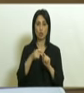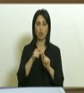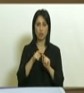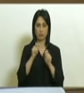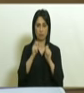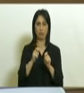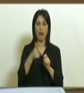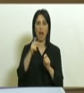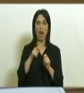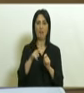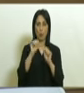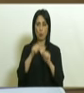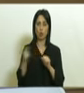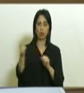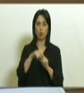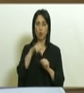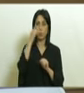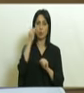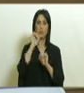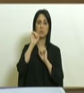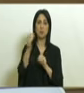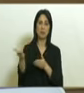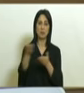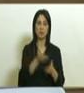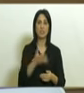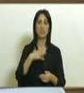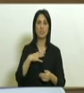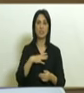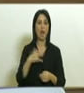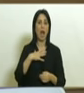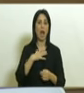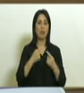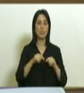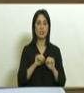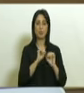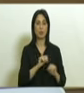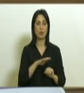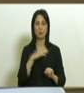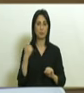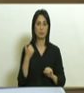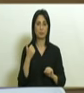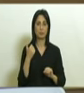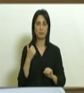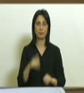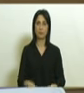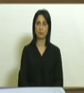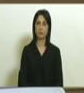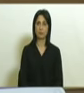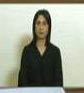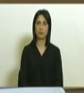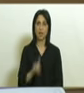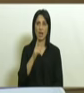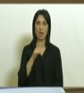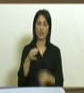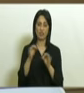დისკრეცია გავრილოვის და რუსული ინტერესების სასარგებლოდ და არა ქართული საზოგადოების და საქართველოს ინტერესების შესაბამისად და